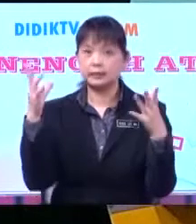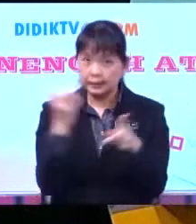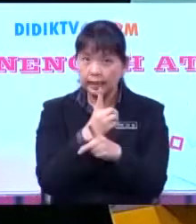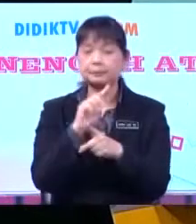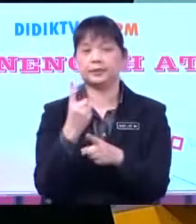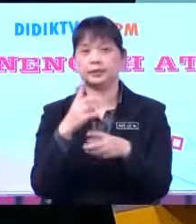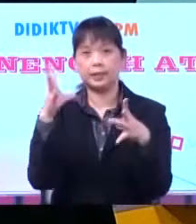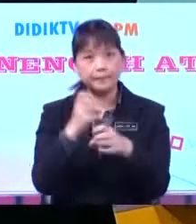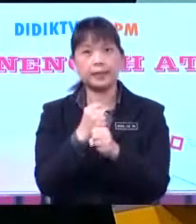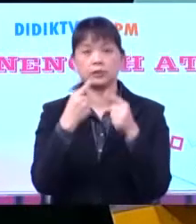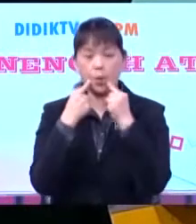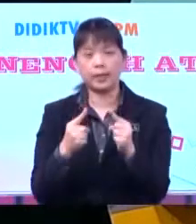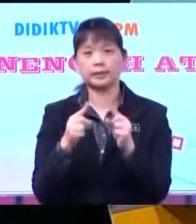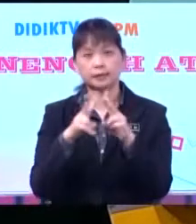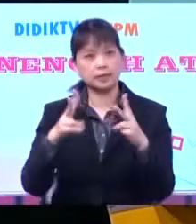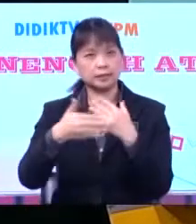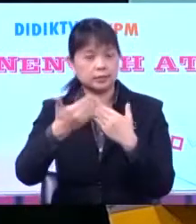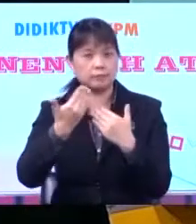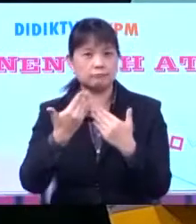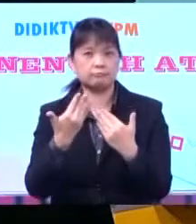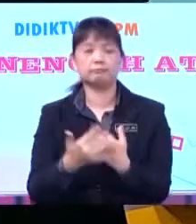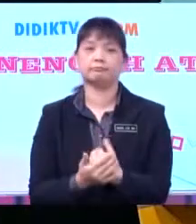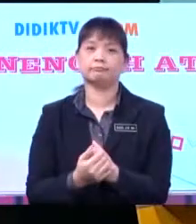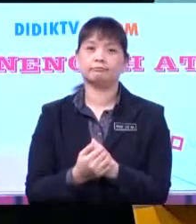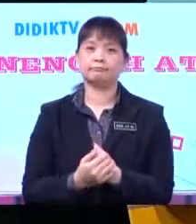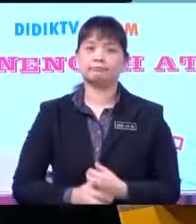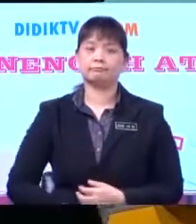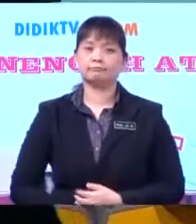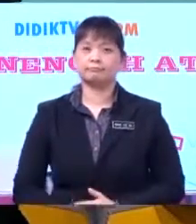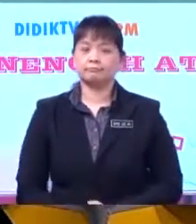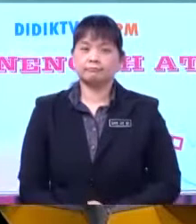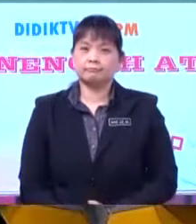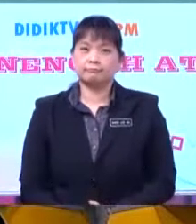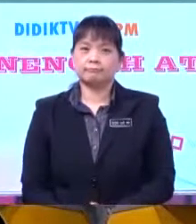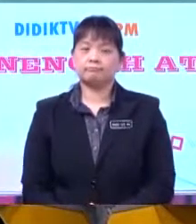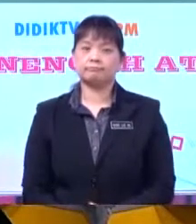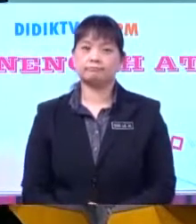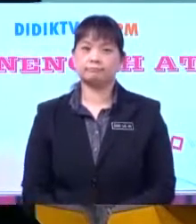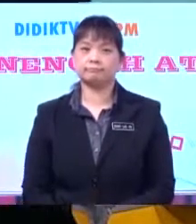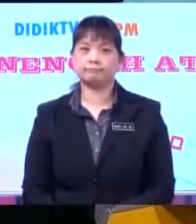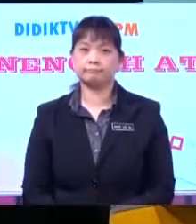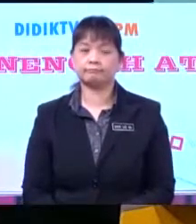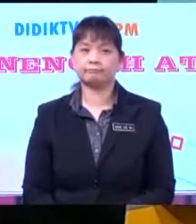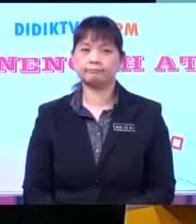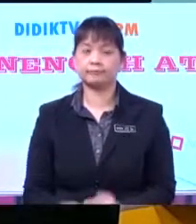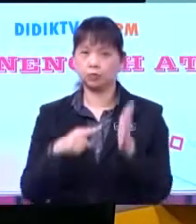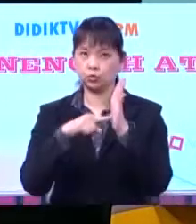Oke sangat senang WNI keturunan Ayah ini